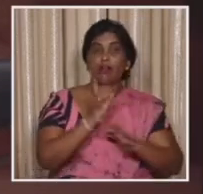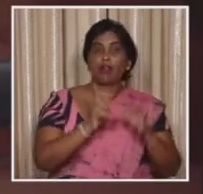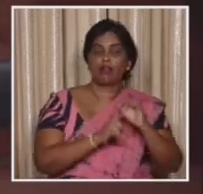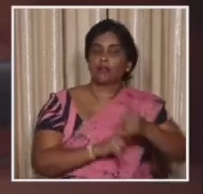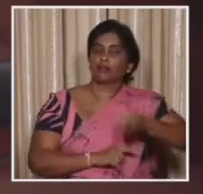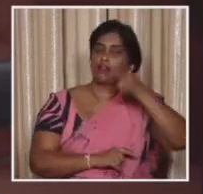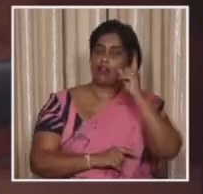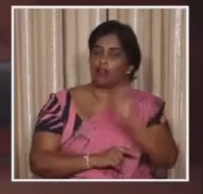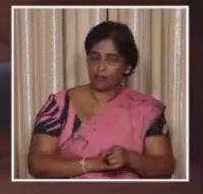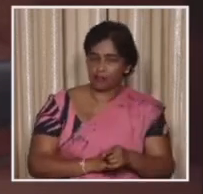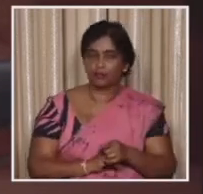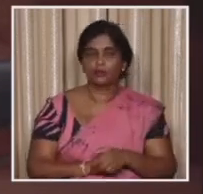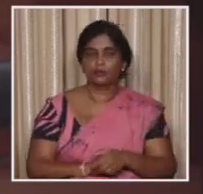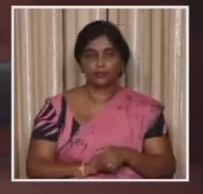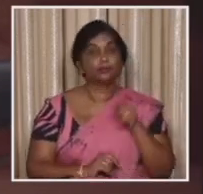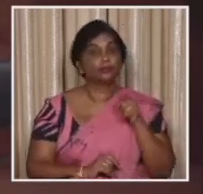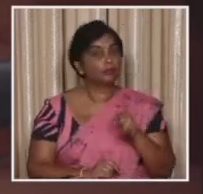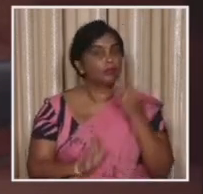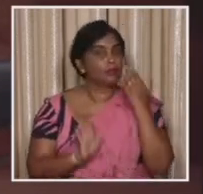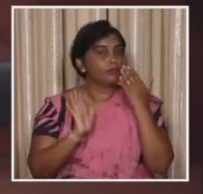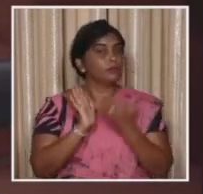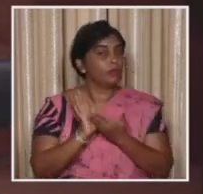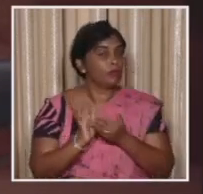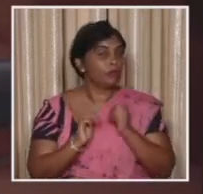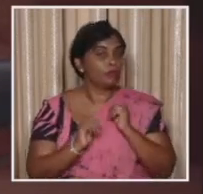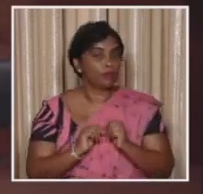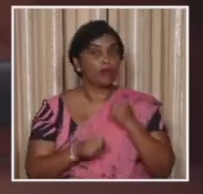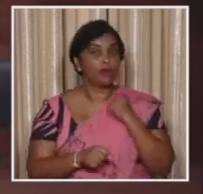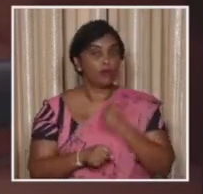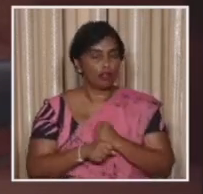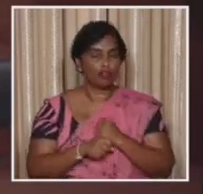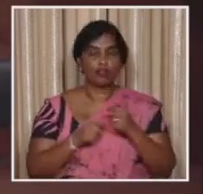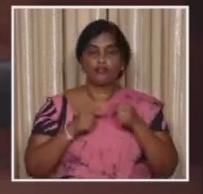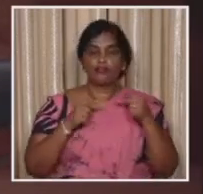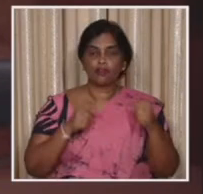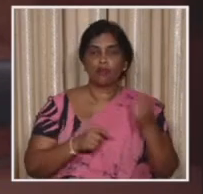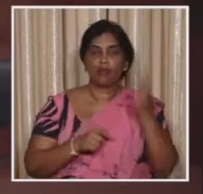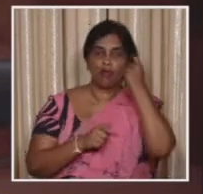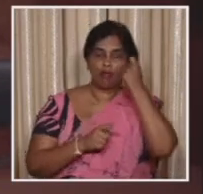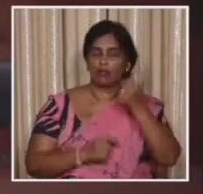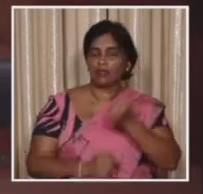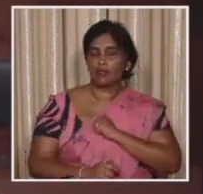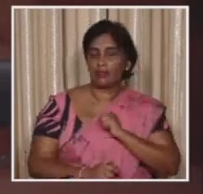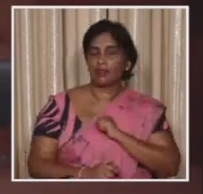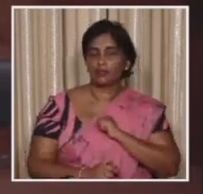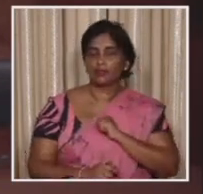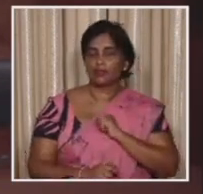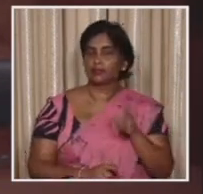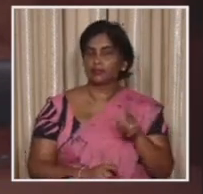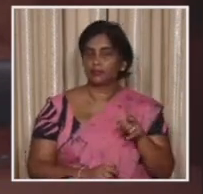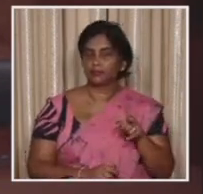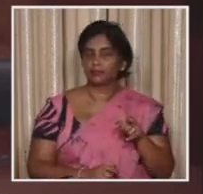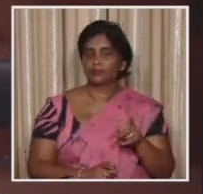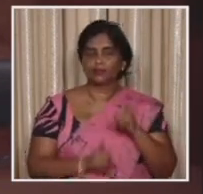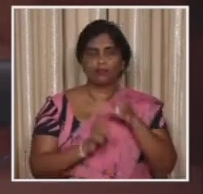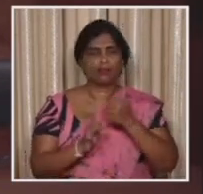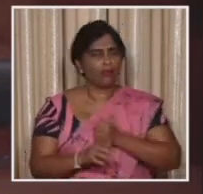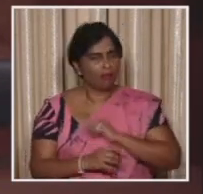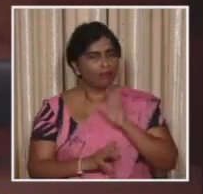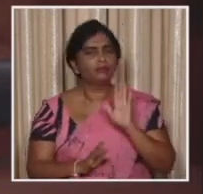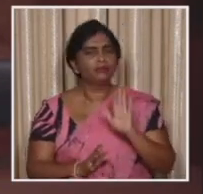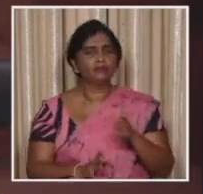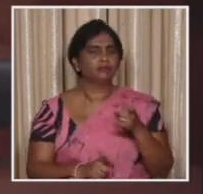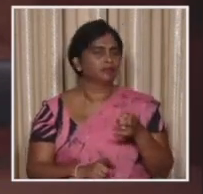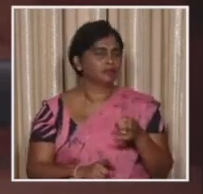kising isti re kerno. Eka em penung keran ne muka de andu sa vipaksa me yojana to paksa pati bawa. Ema paksa pati nam